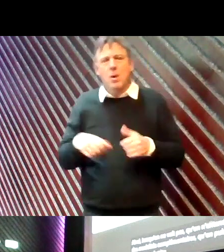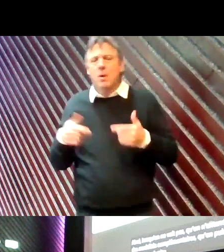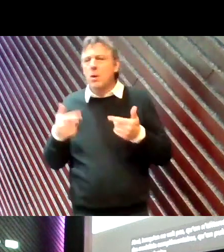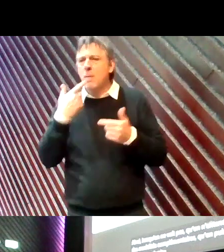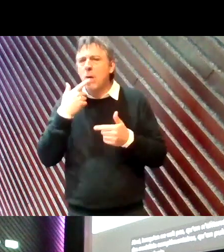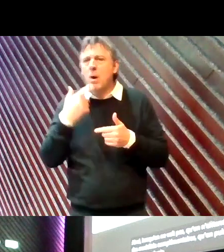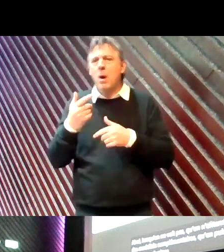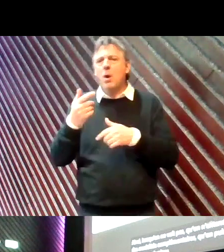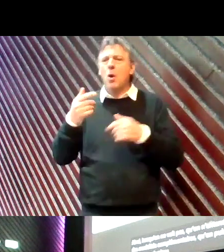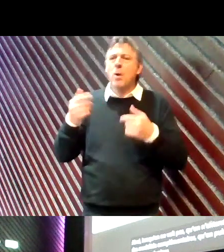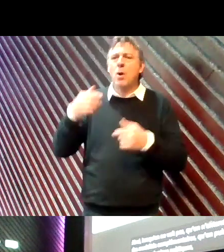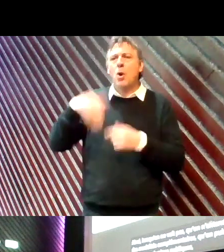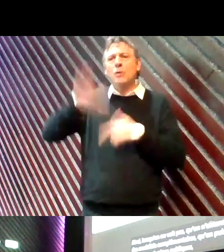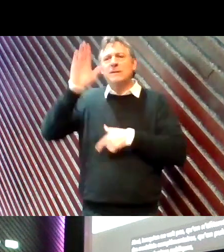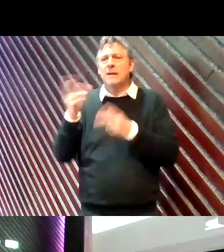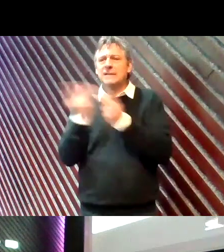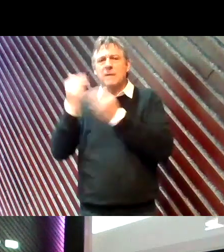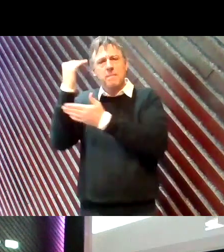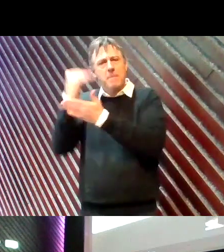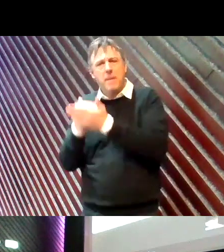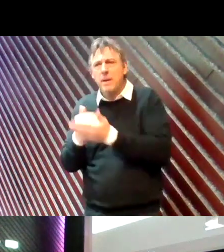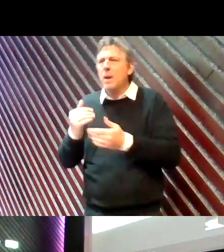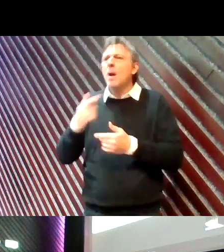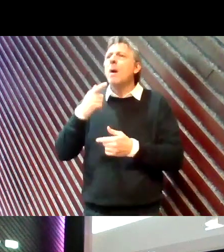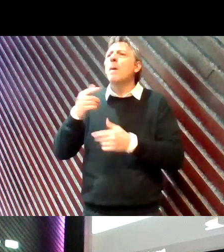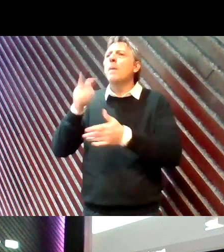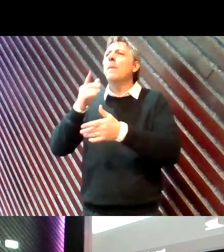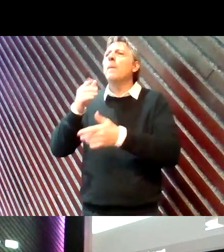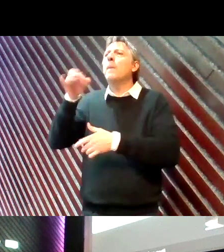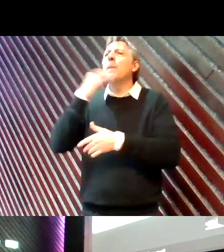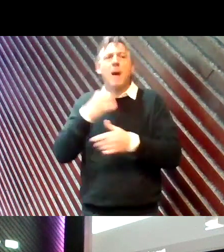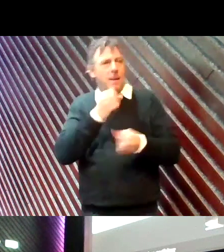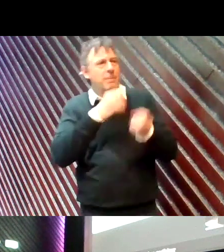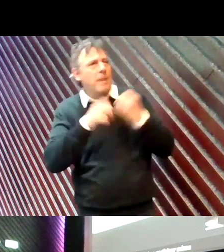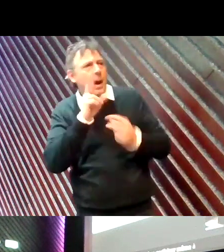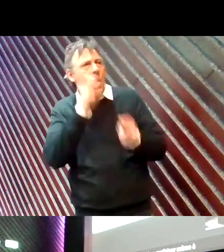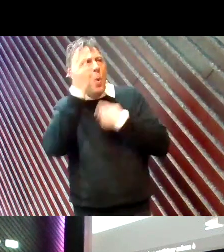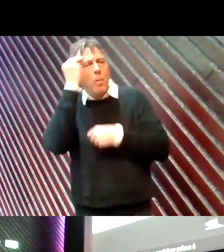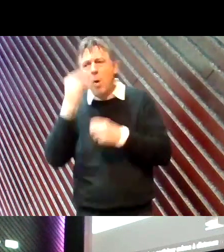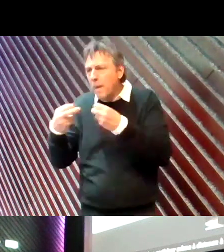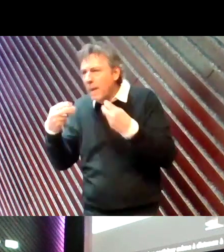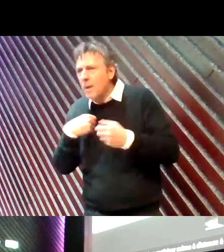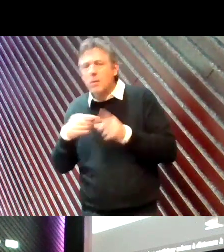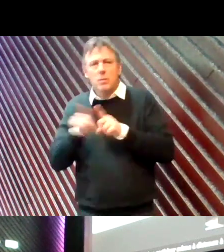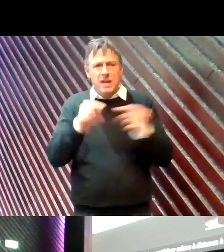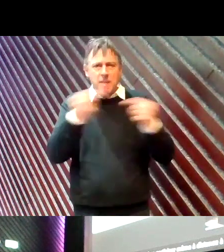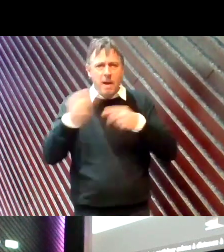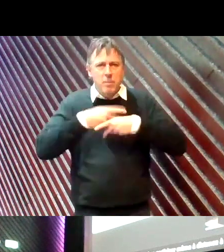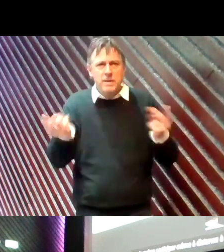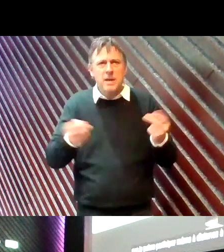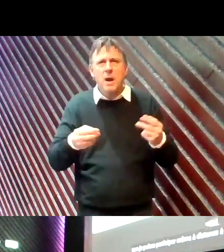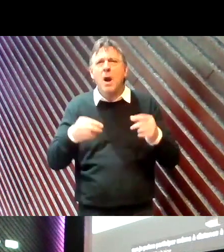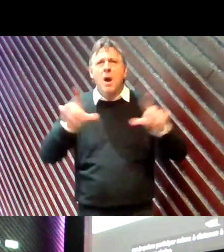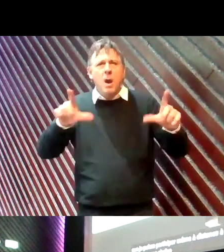participer même à distance à un débat public sur une chaîne de télévision, je puisse suivre